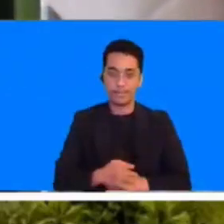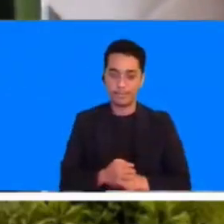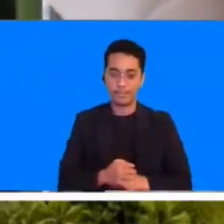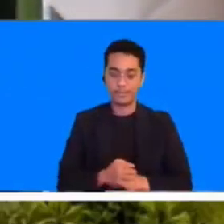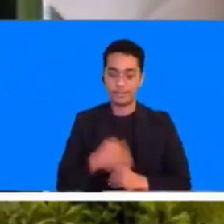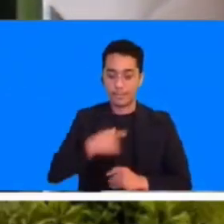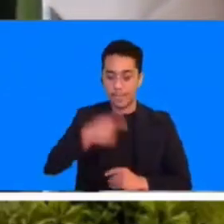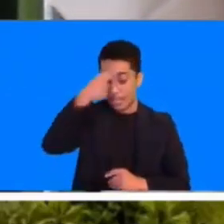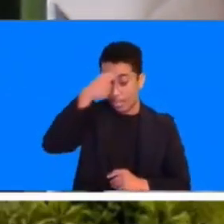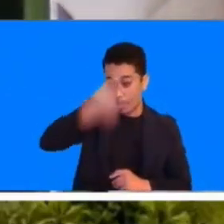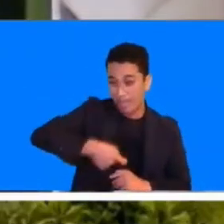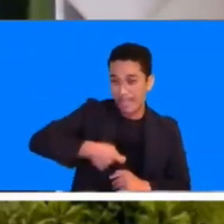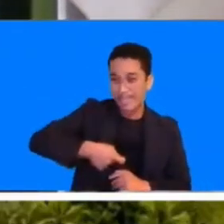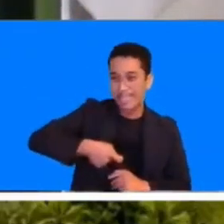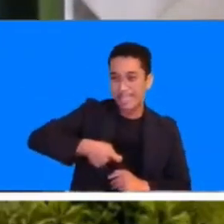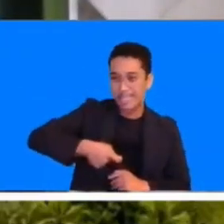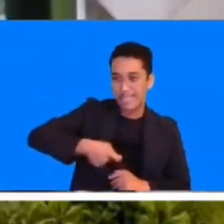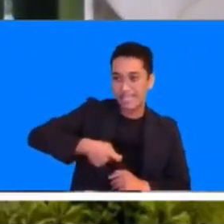Yang saya hormati